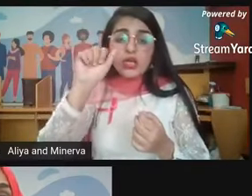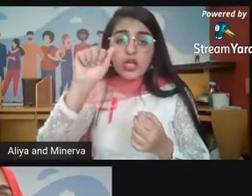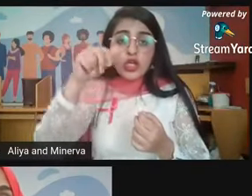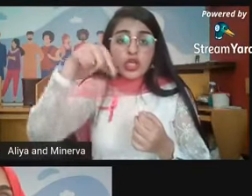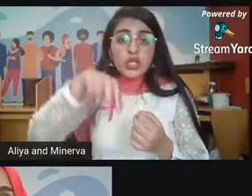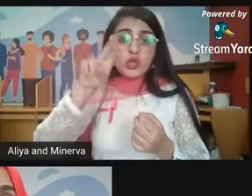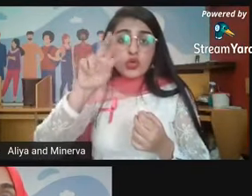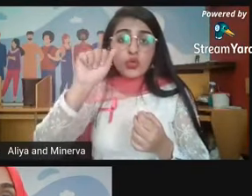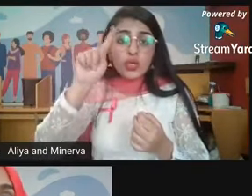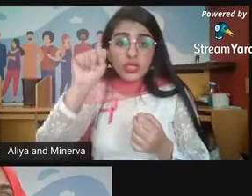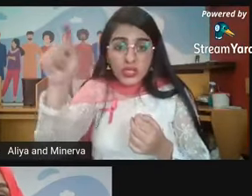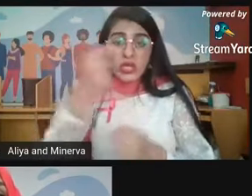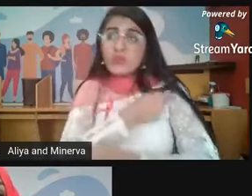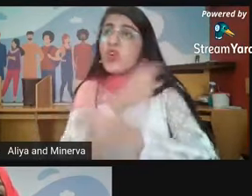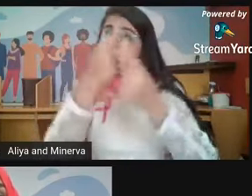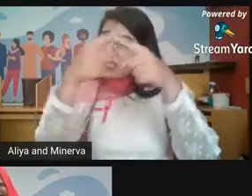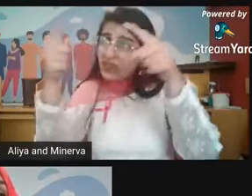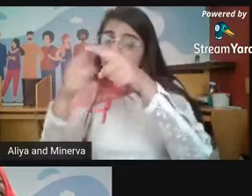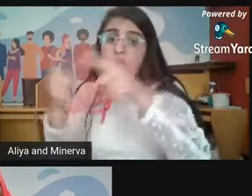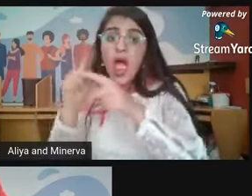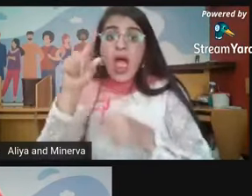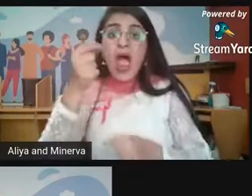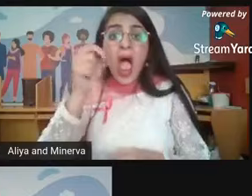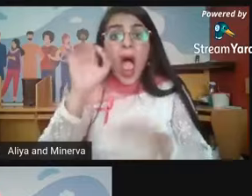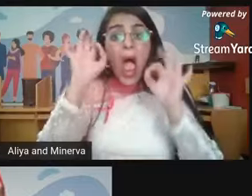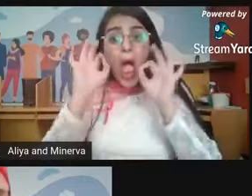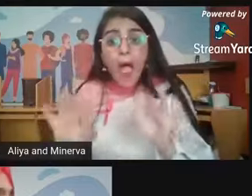जो आपको प्रॉपर एग्जामिन करके